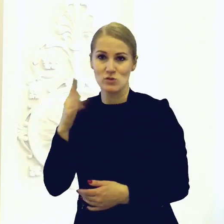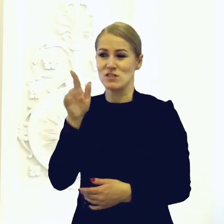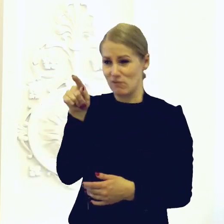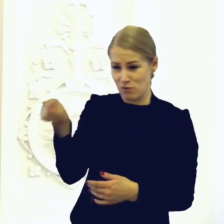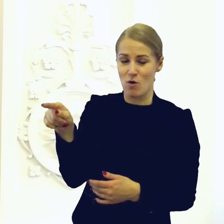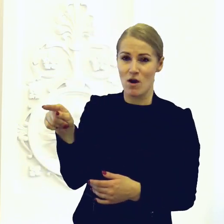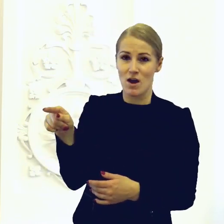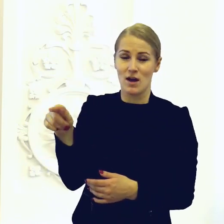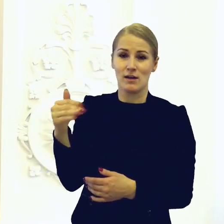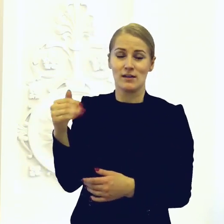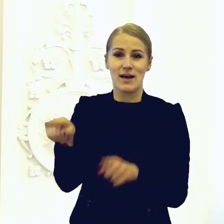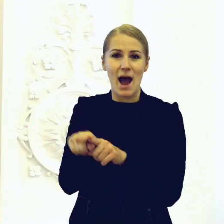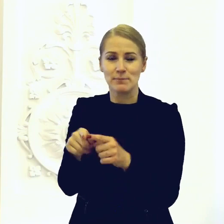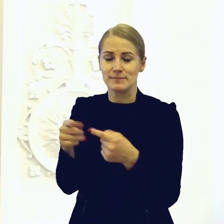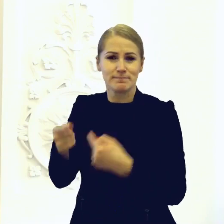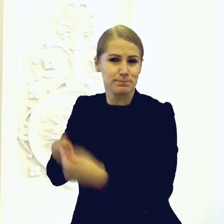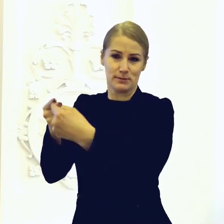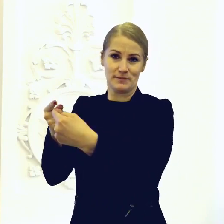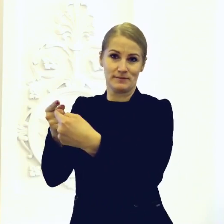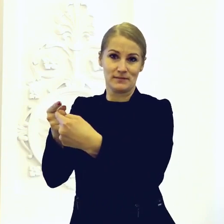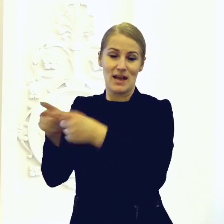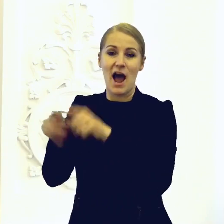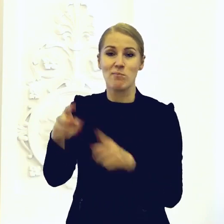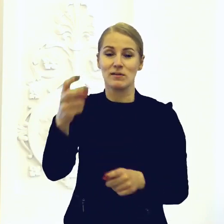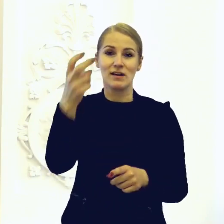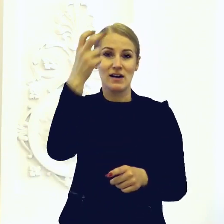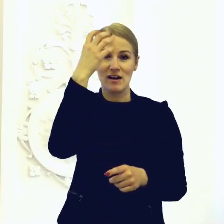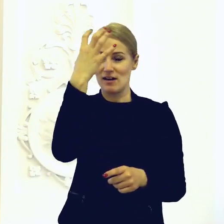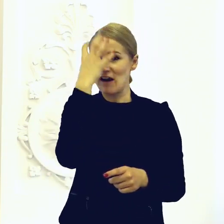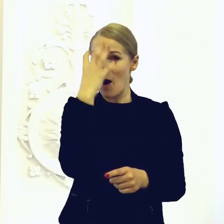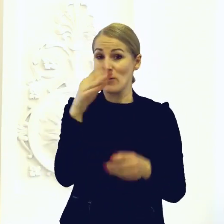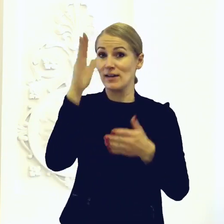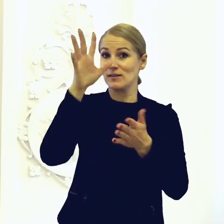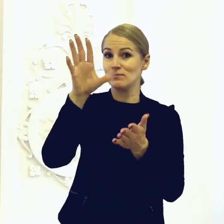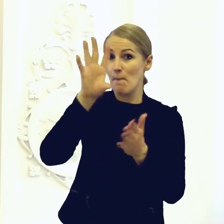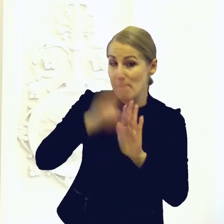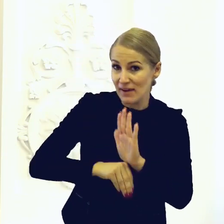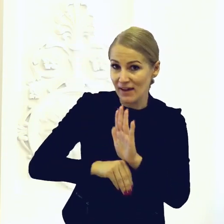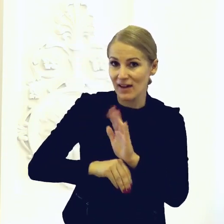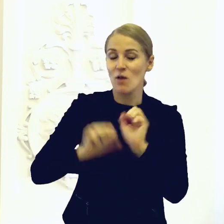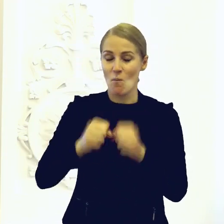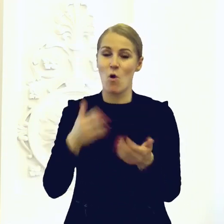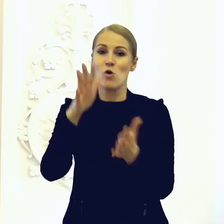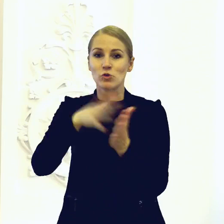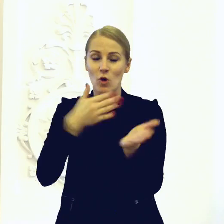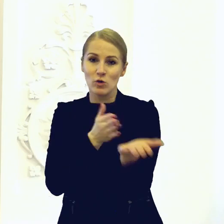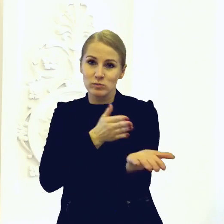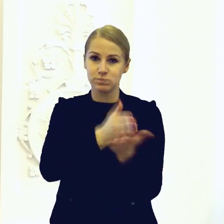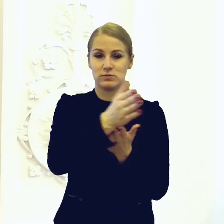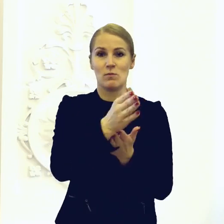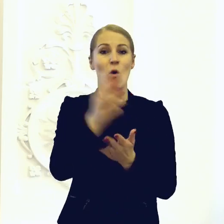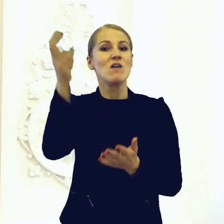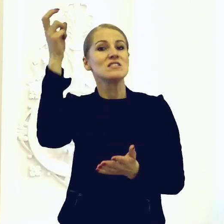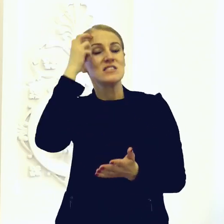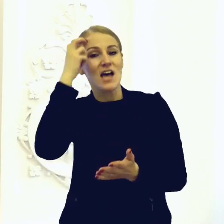susidūrėme. Ir kuomet kaukės nukrito, yra lengviau judėti į priekį, atsisakyti tam tikrų